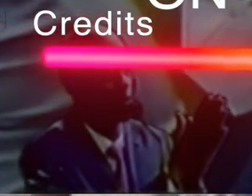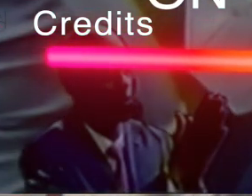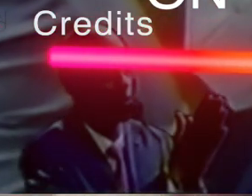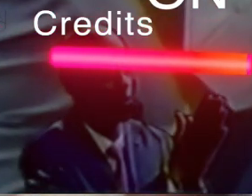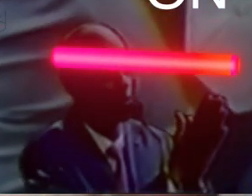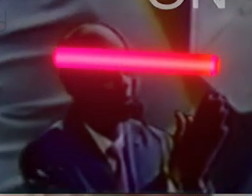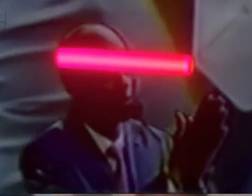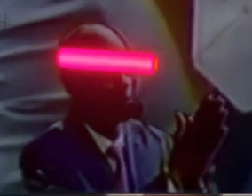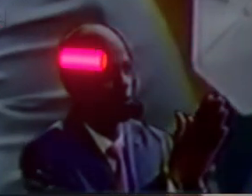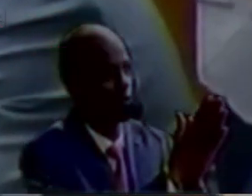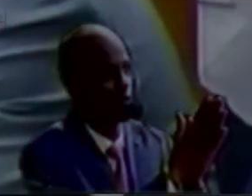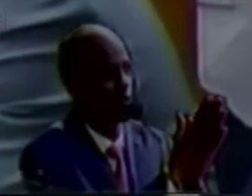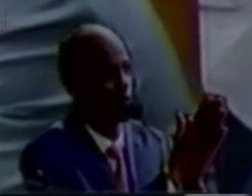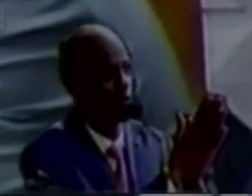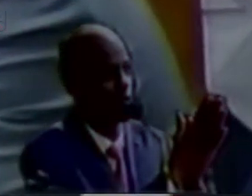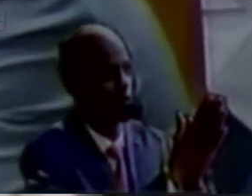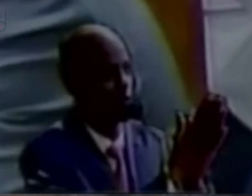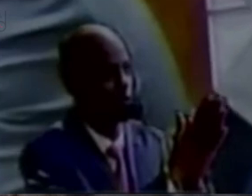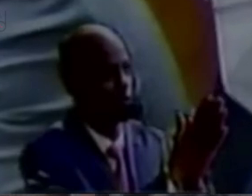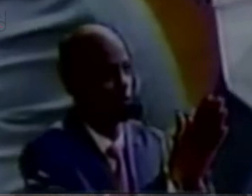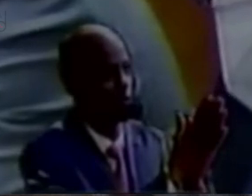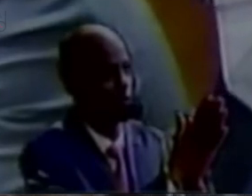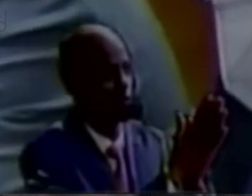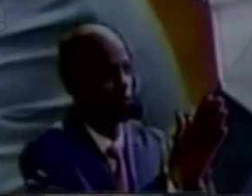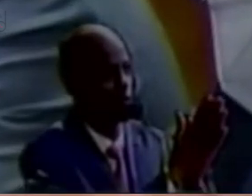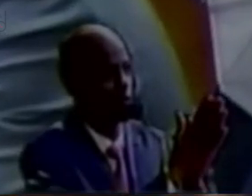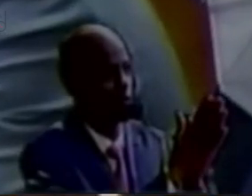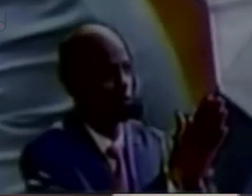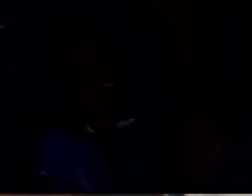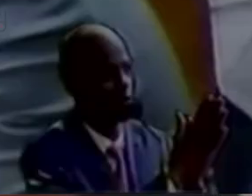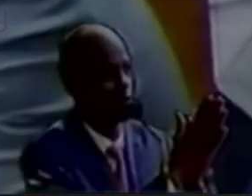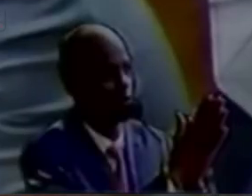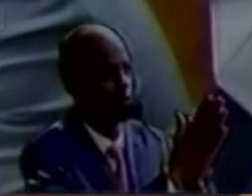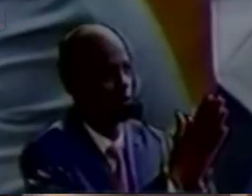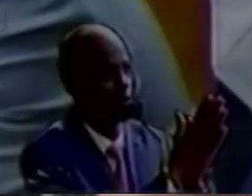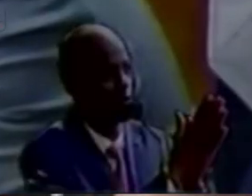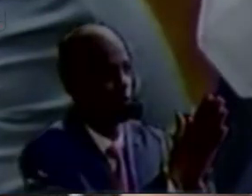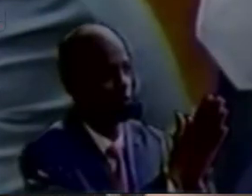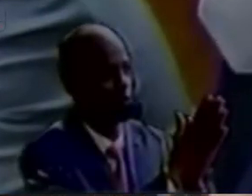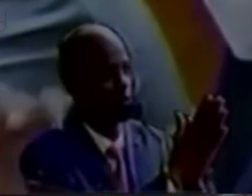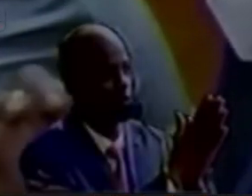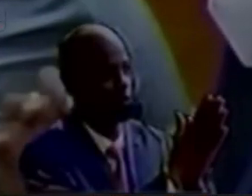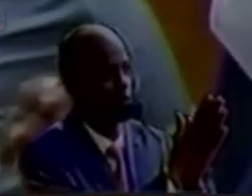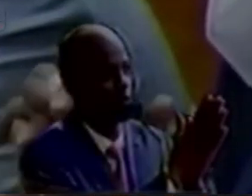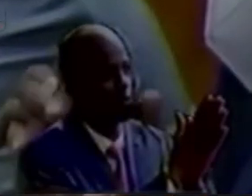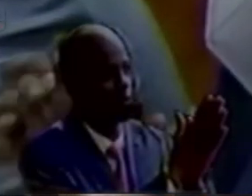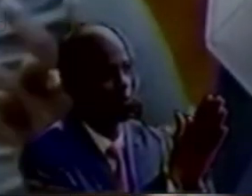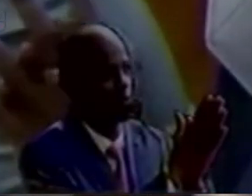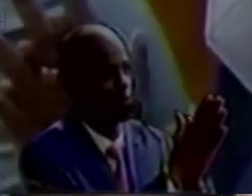psychologiques, alors que les conditions de vie étaient déjà assez difficiles. En faisant